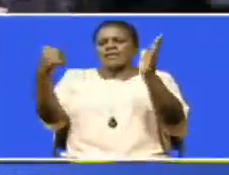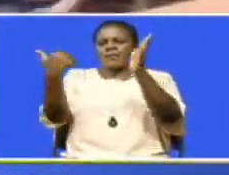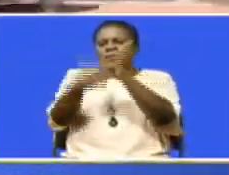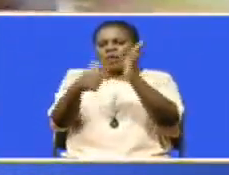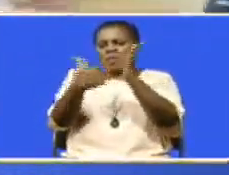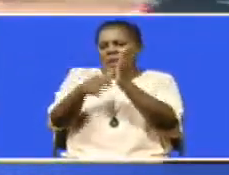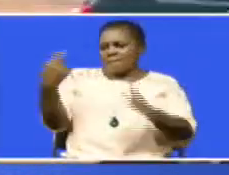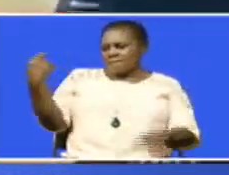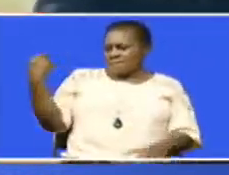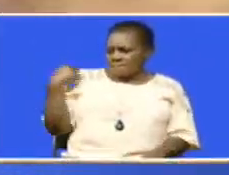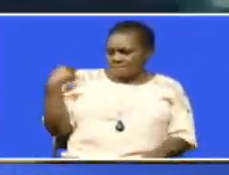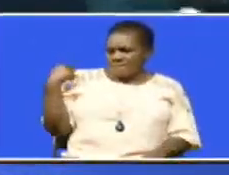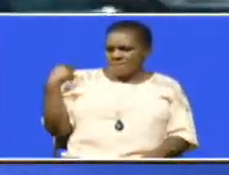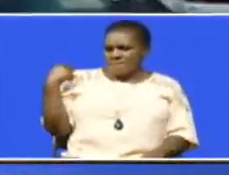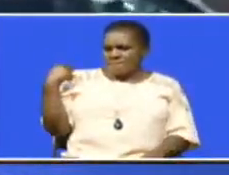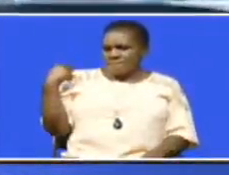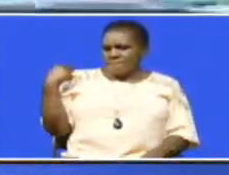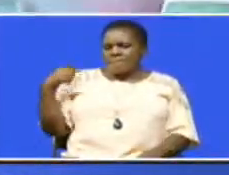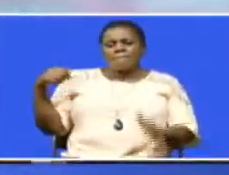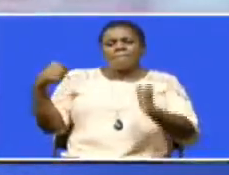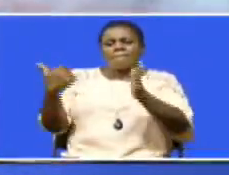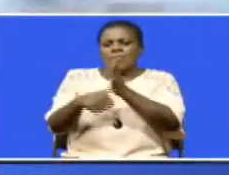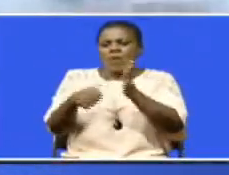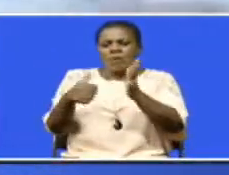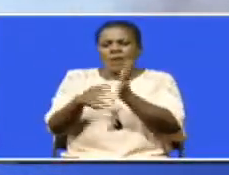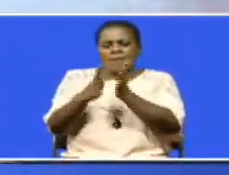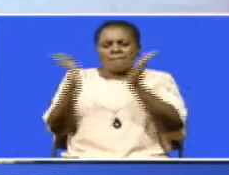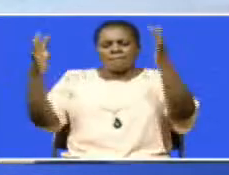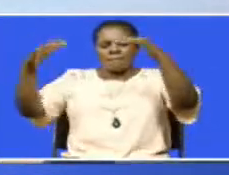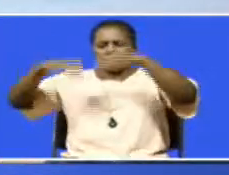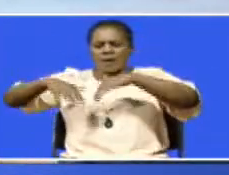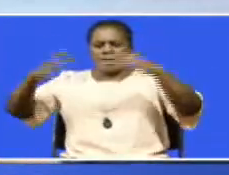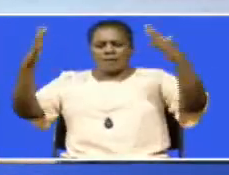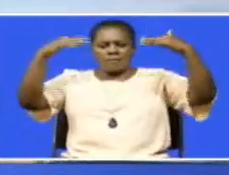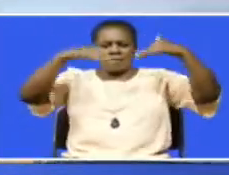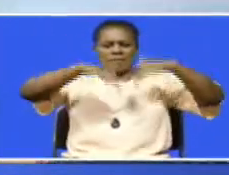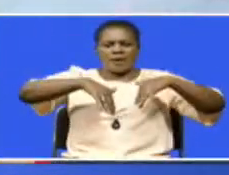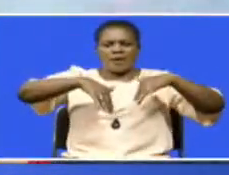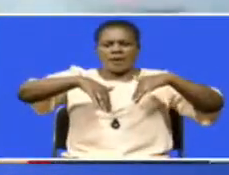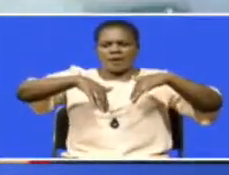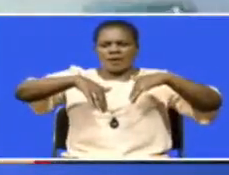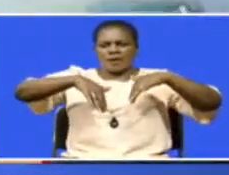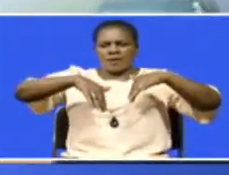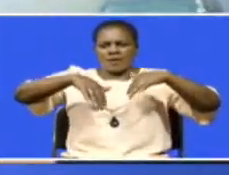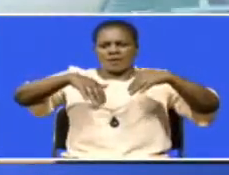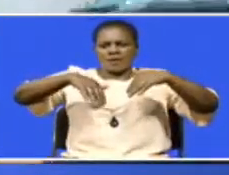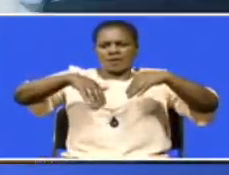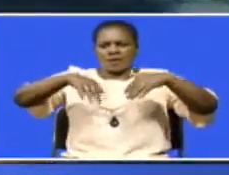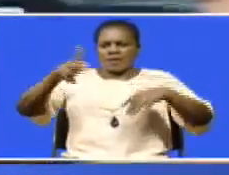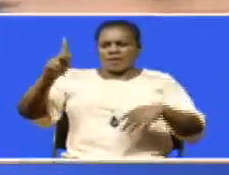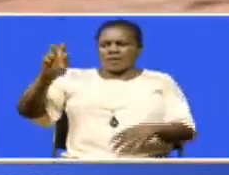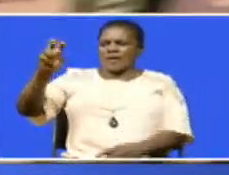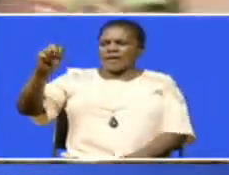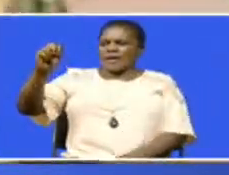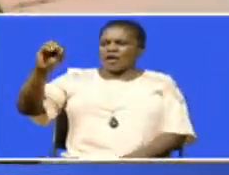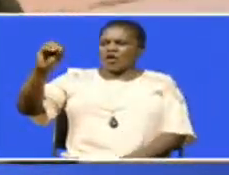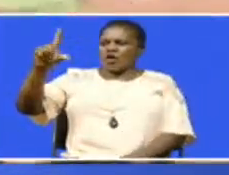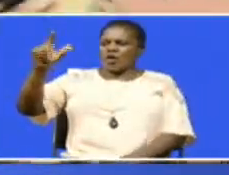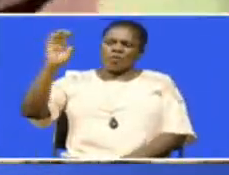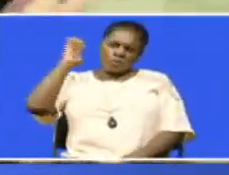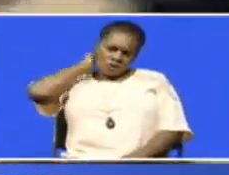Hivi karibuni pameshuhudiwa sokomoko kwenye mikutano ya hadhara. Katika mkutano uliotibuka wa Kenol, kaunti ya